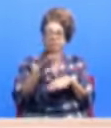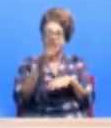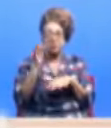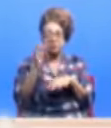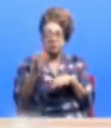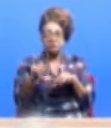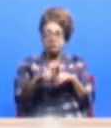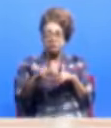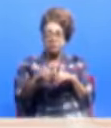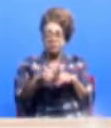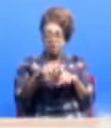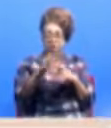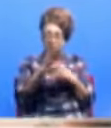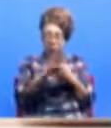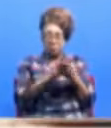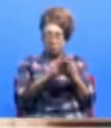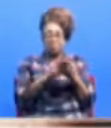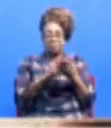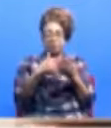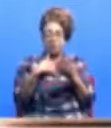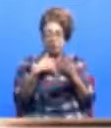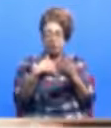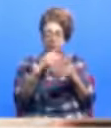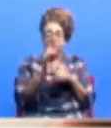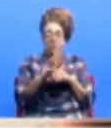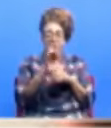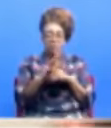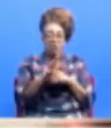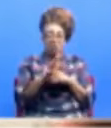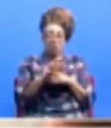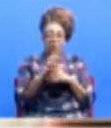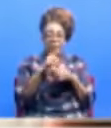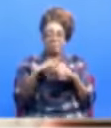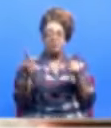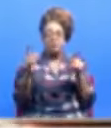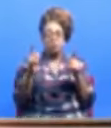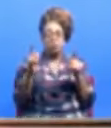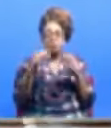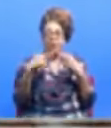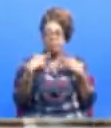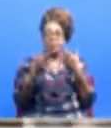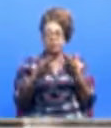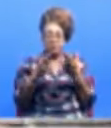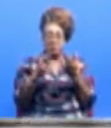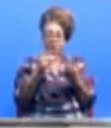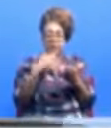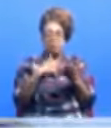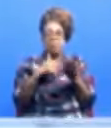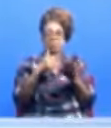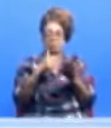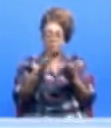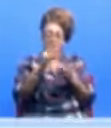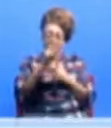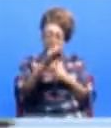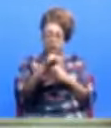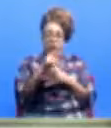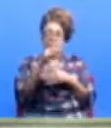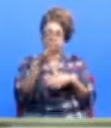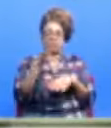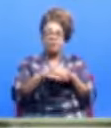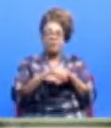na wengine kupata ushauri na saha. Hata hivyo, kumeripotiwa visa vya utapeli katika kupokea msaada wa